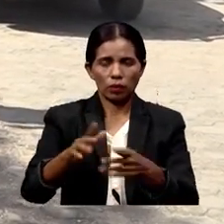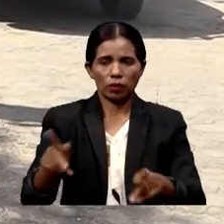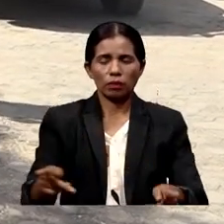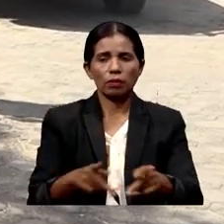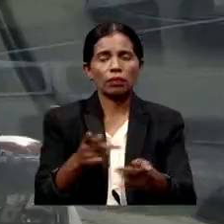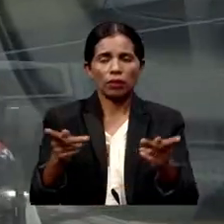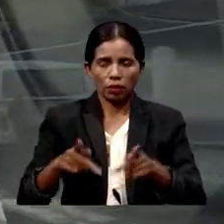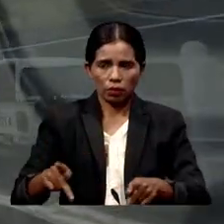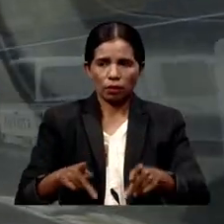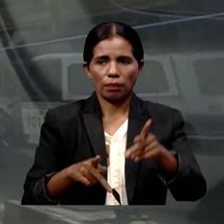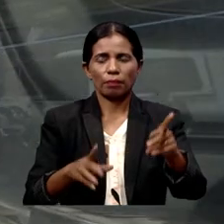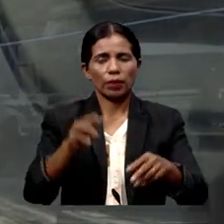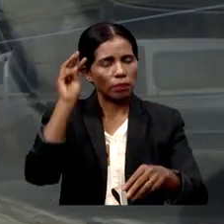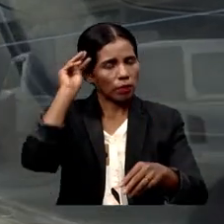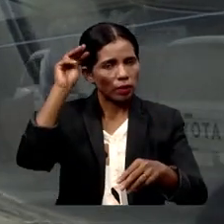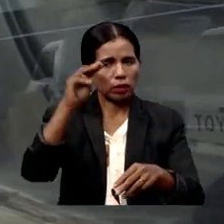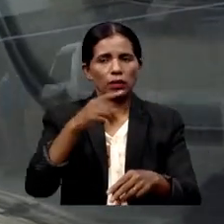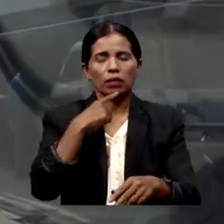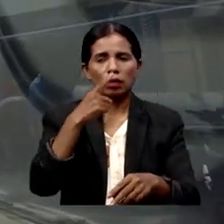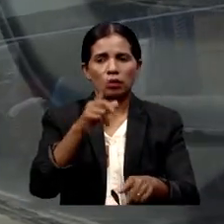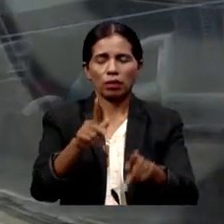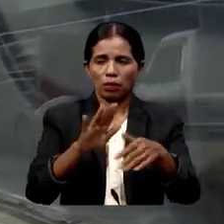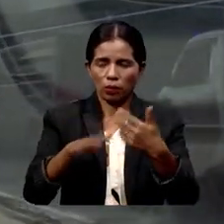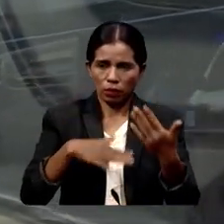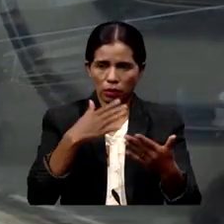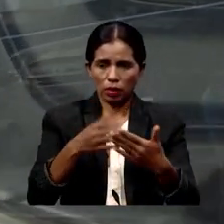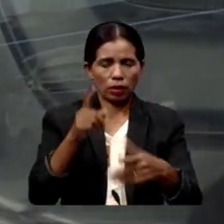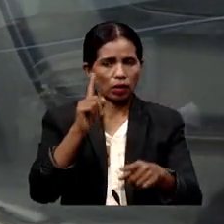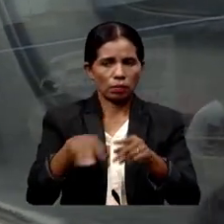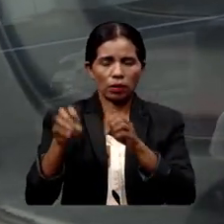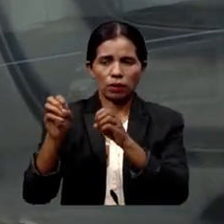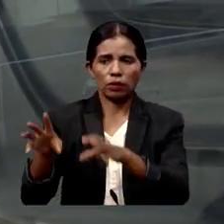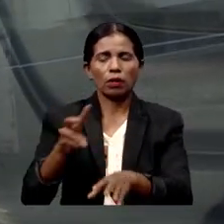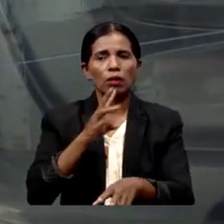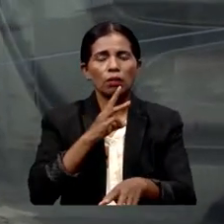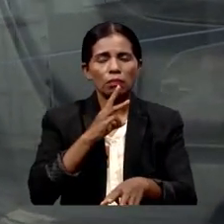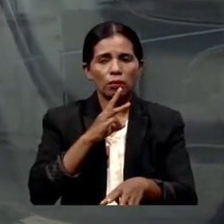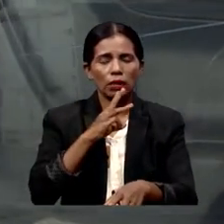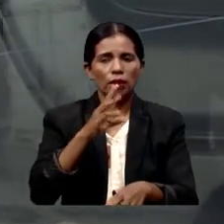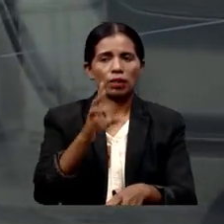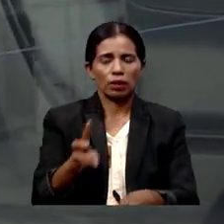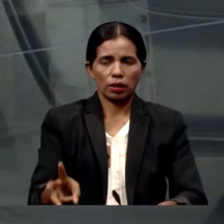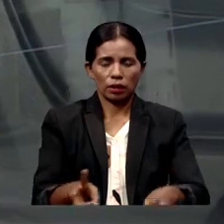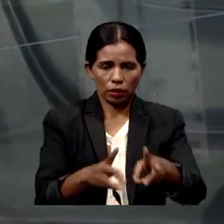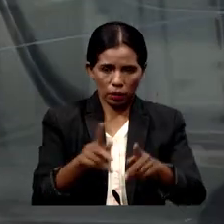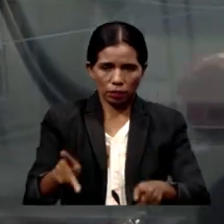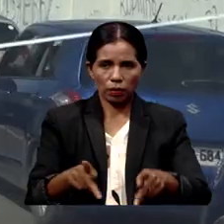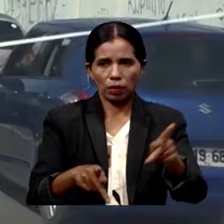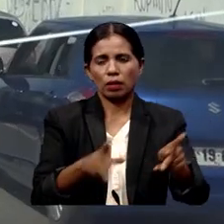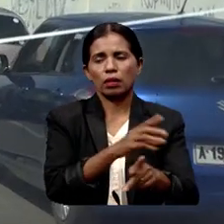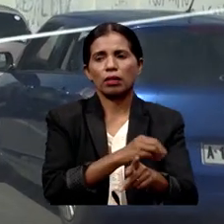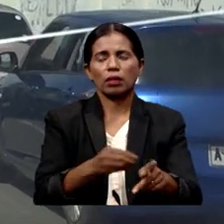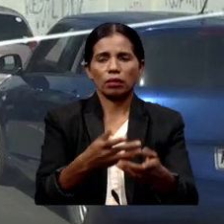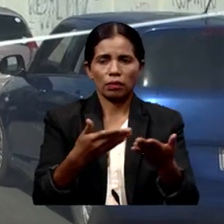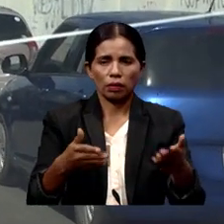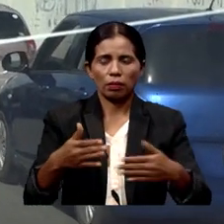público. Diploma ministerial ne ho dibandu sidadão sira labele soebe residual iha estrada pública ka propriedade